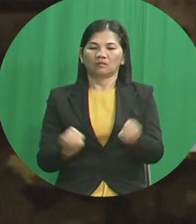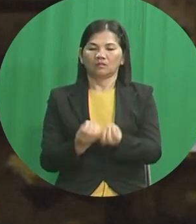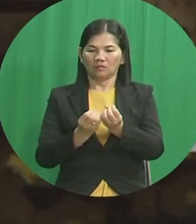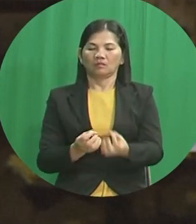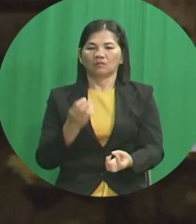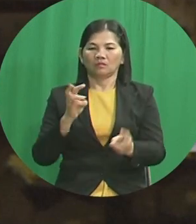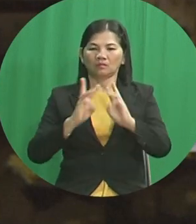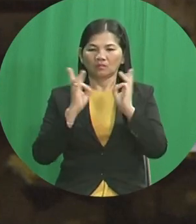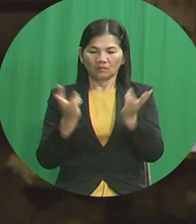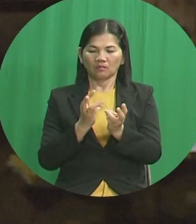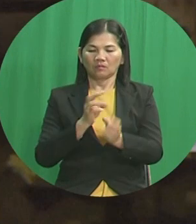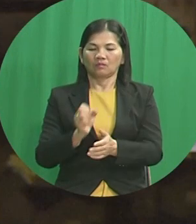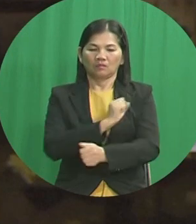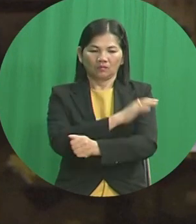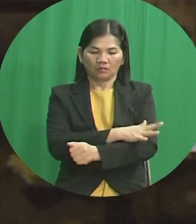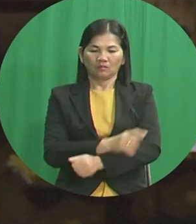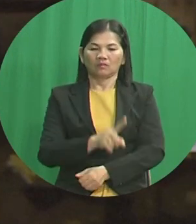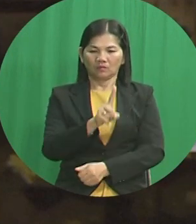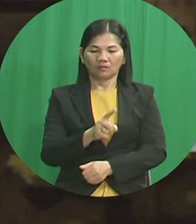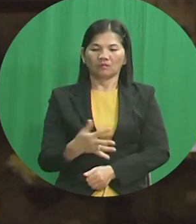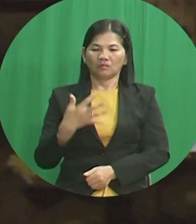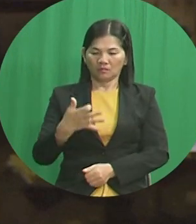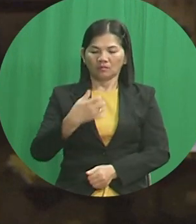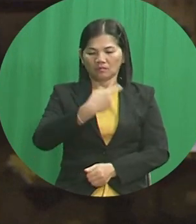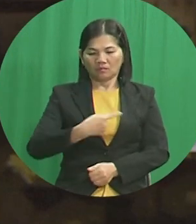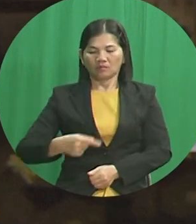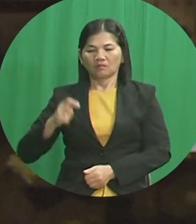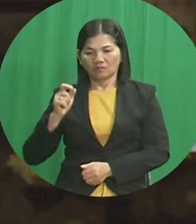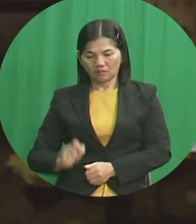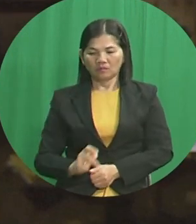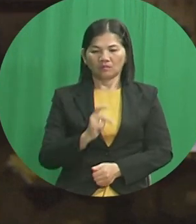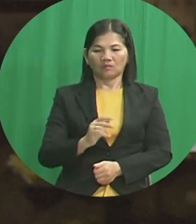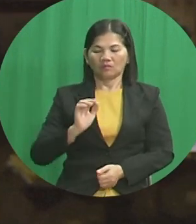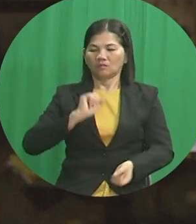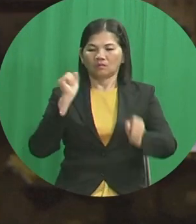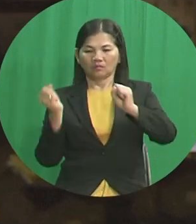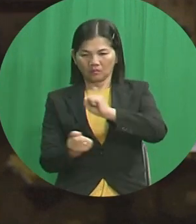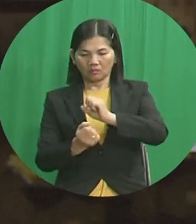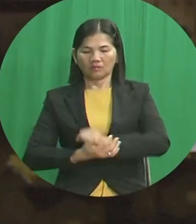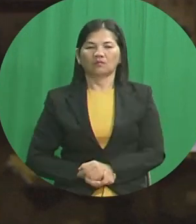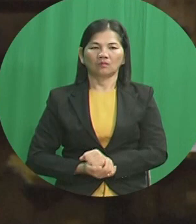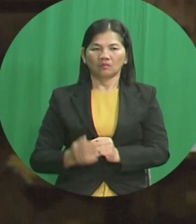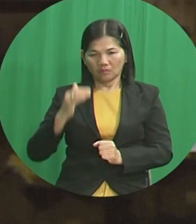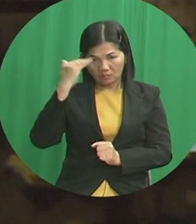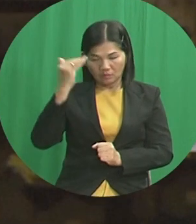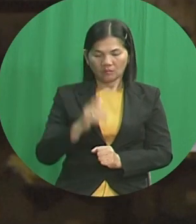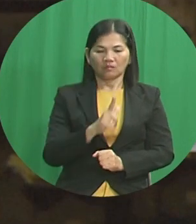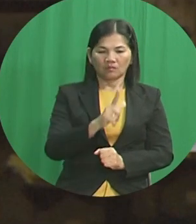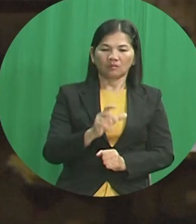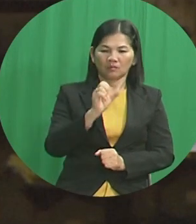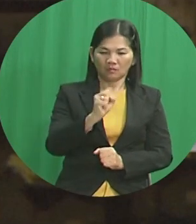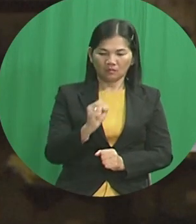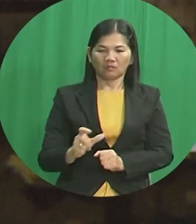បានប៉ាន់ប្រមាណថាប្រជាជនប៉ាឡេស្ទីន 1,800,000 នាក់នៅកាសាត្រូវបានផ្លាស់ទីលំនៅលោកជូលៀតតូម៉ាប្រ